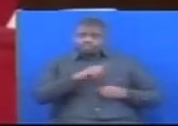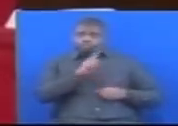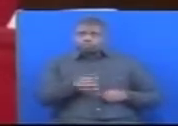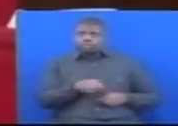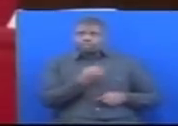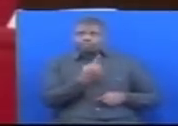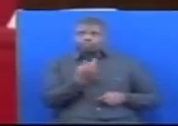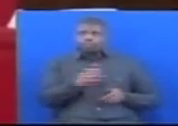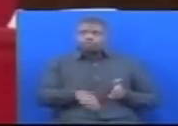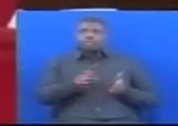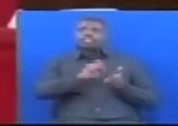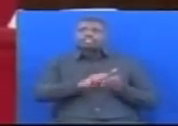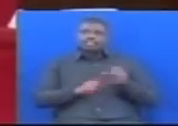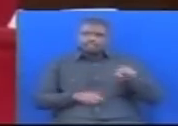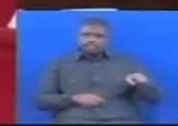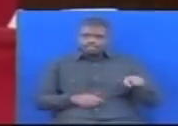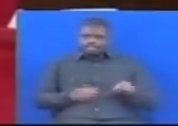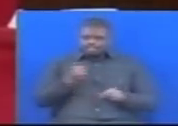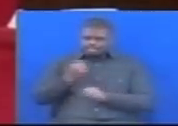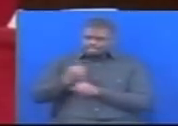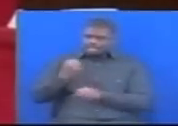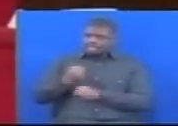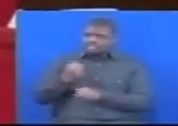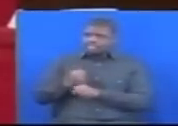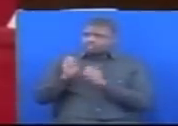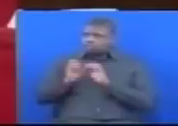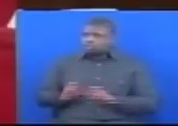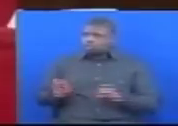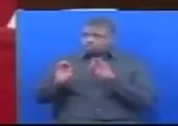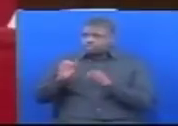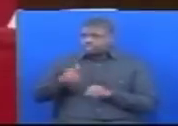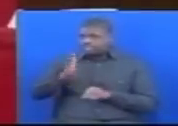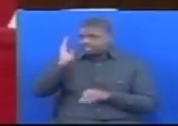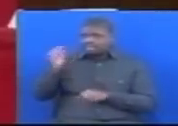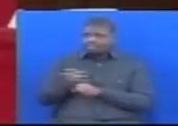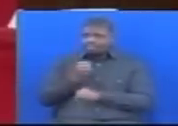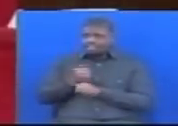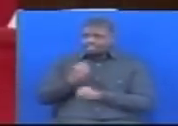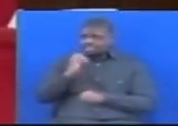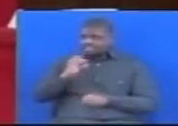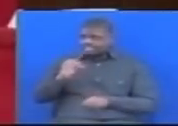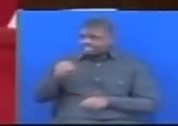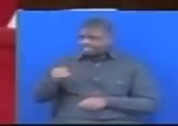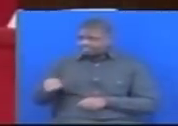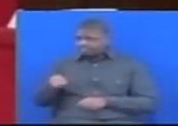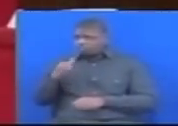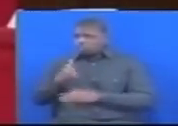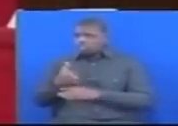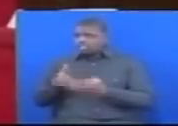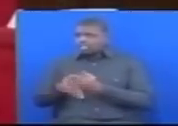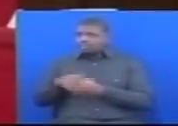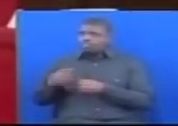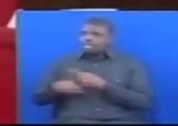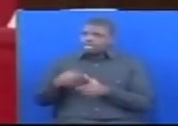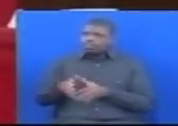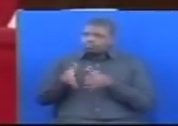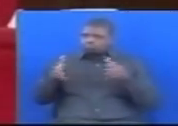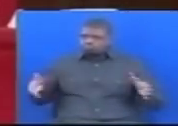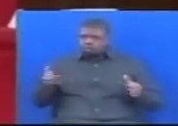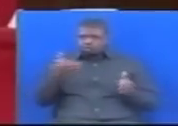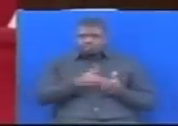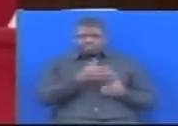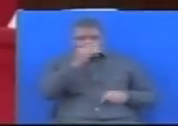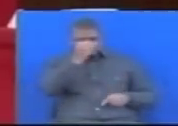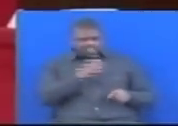la nyongeza. Pamoja na kazi nzuri iliyofanywa na serikali yetu ya Chama cha Mapinduzi kujenga mradi mkubwa wa maji na kufikia kiwango